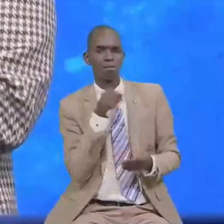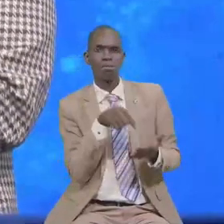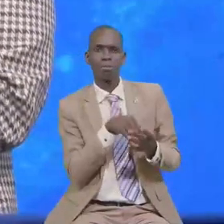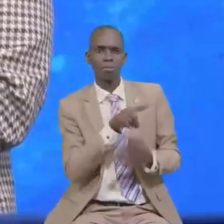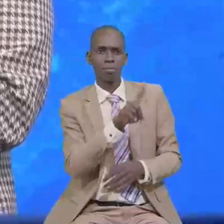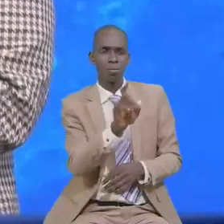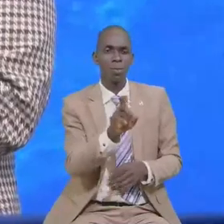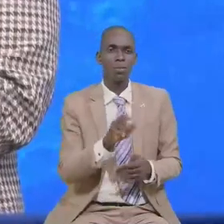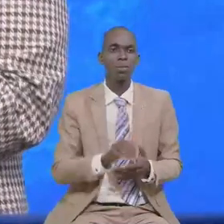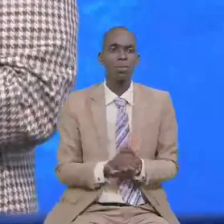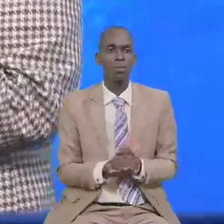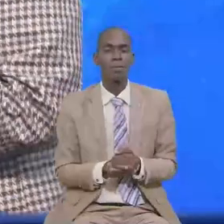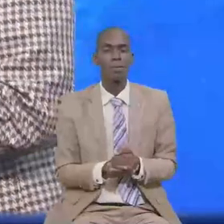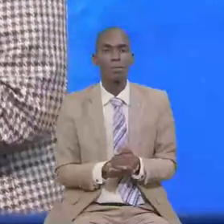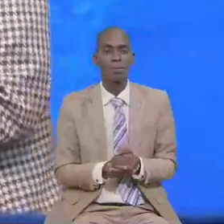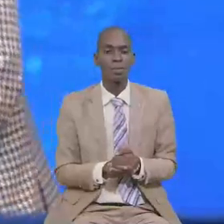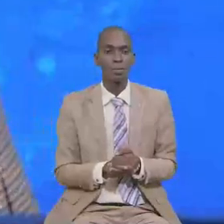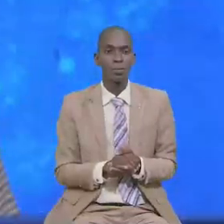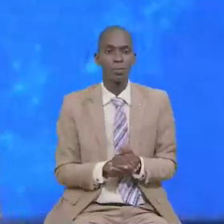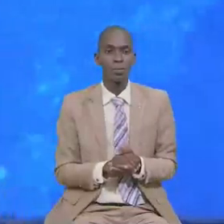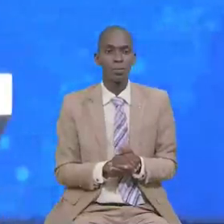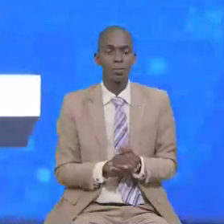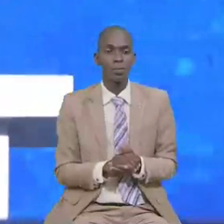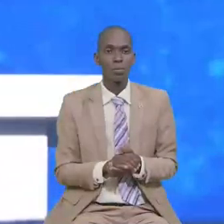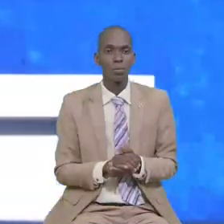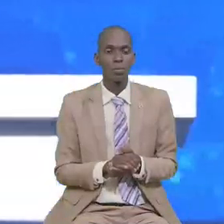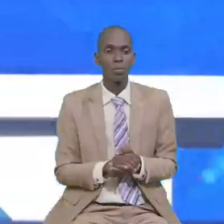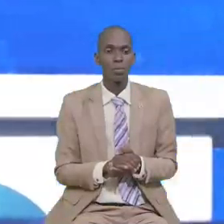disait: Qui est celui-ci?